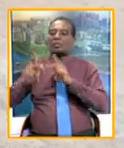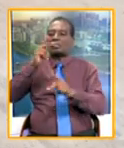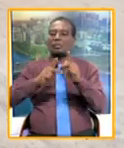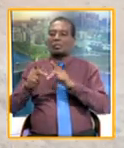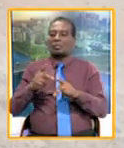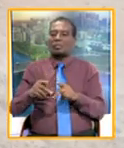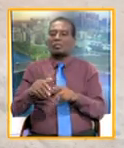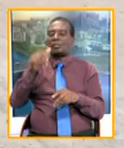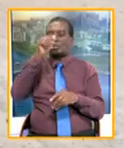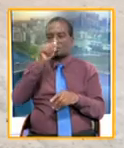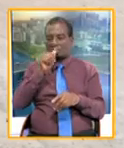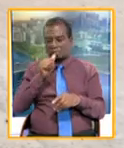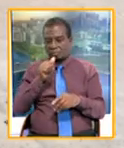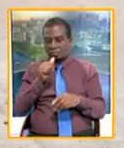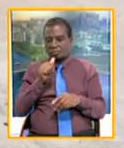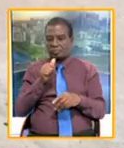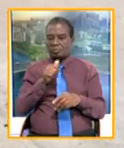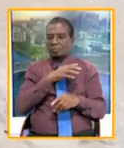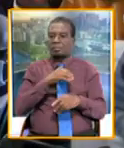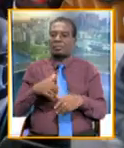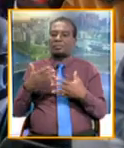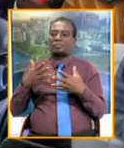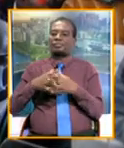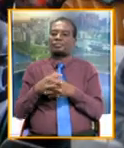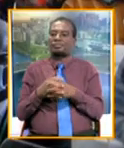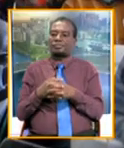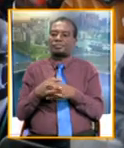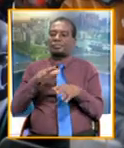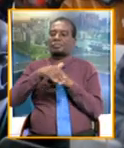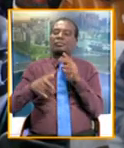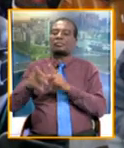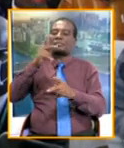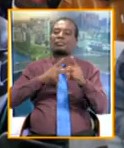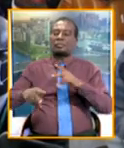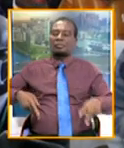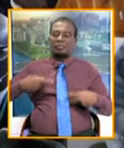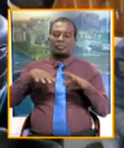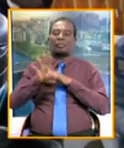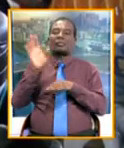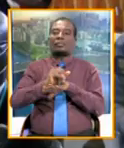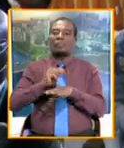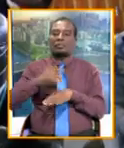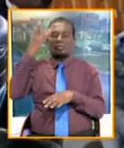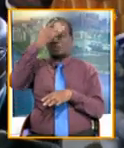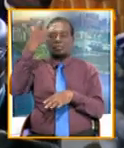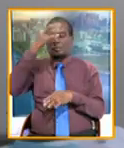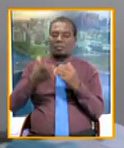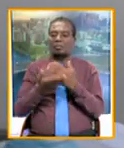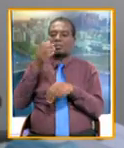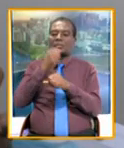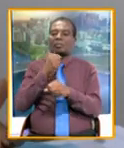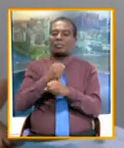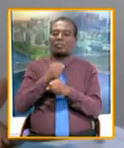de patience et puis bon, d'indulgence. Toutes les populations vivant en Côte d'Ivoire sont concernées par